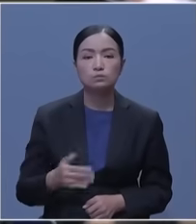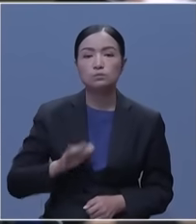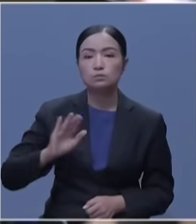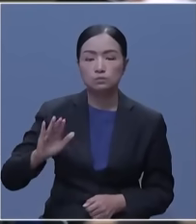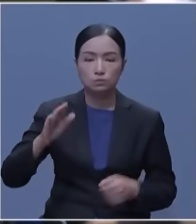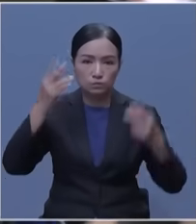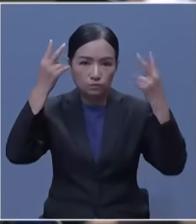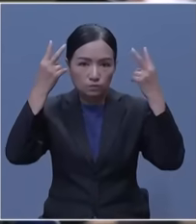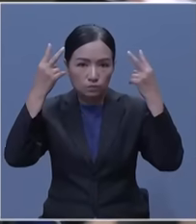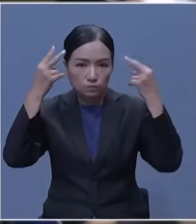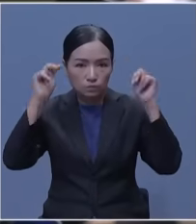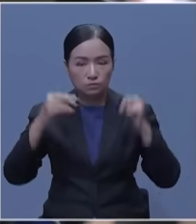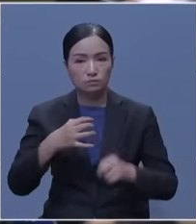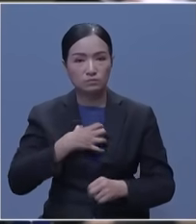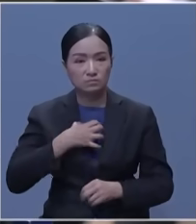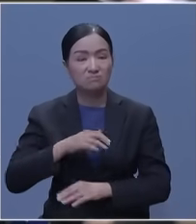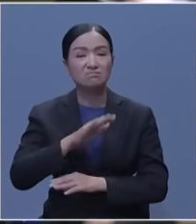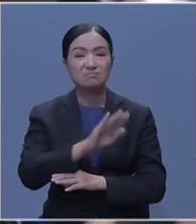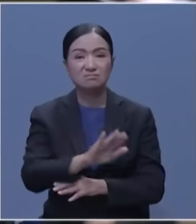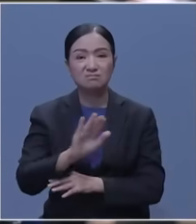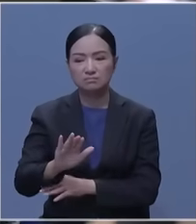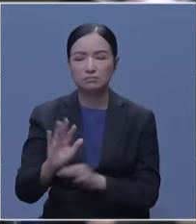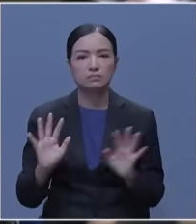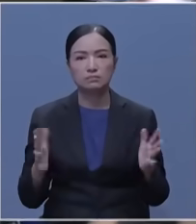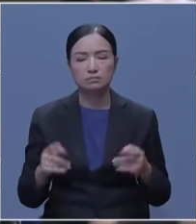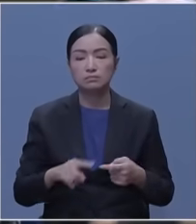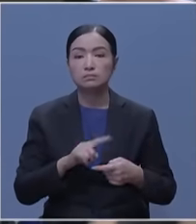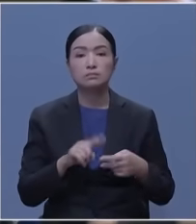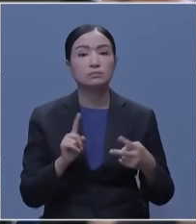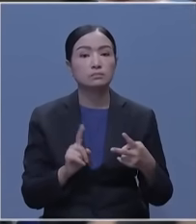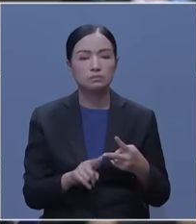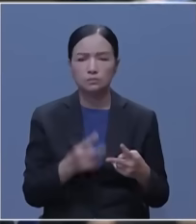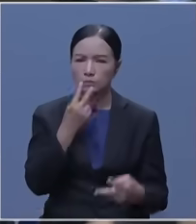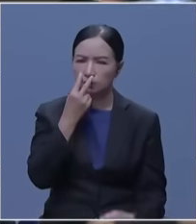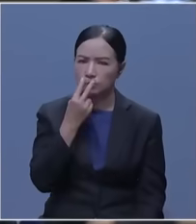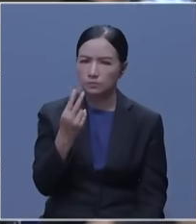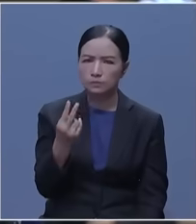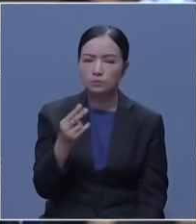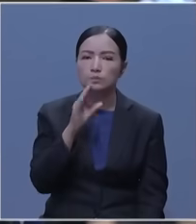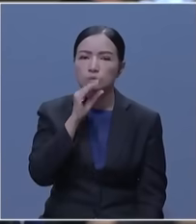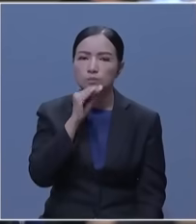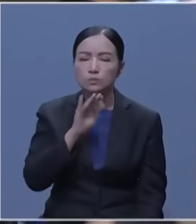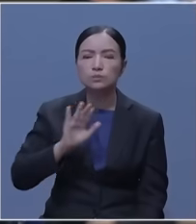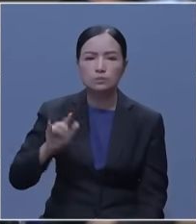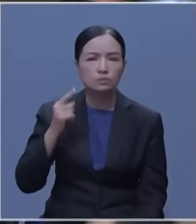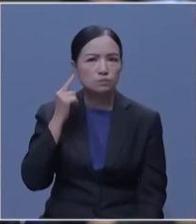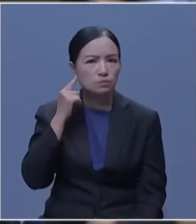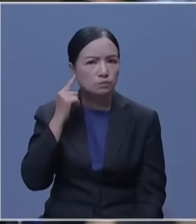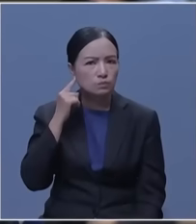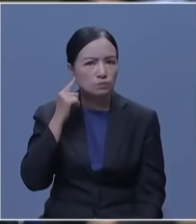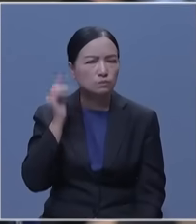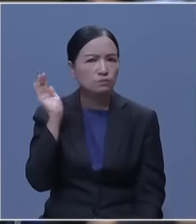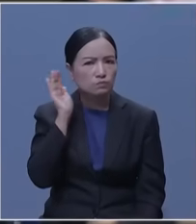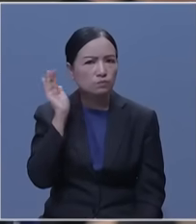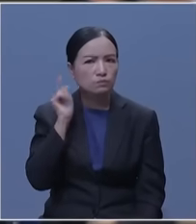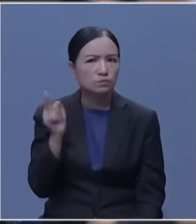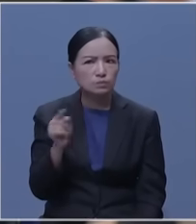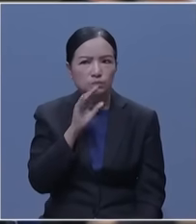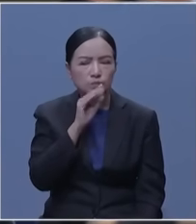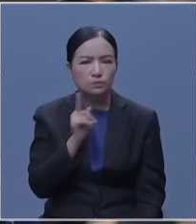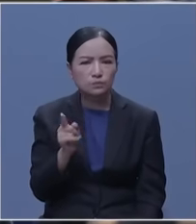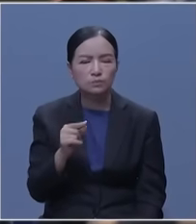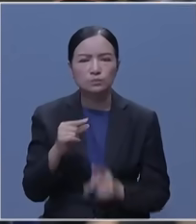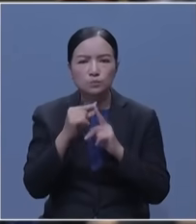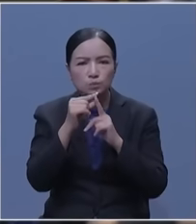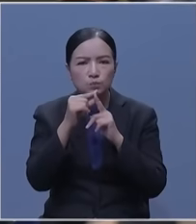กไม่ได้ดูต้องการห้ามปรามอันที่สองก็คือผมดูจากคำพูดผมฟังท่านนายกหลายรอบนะครับค